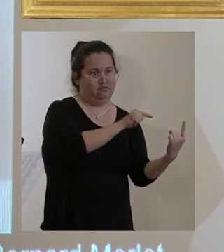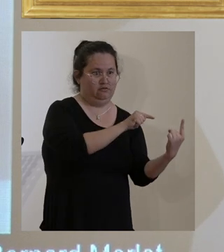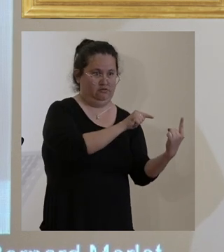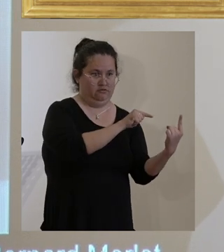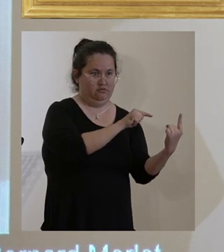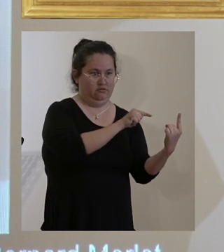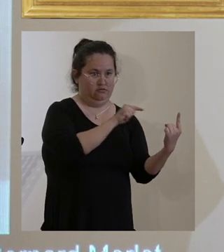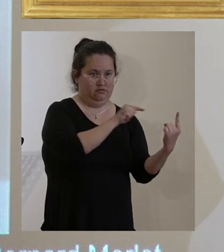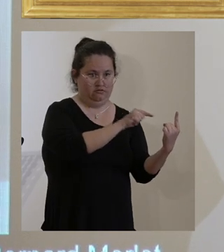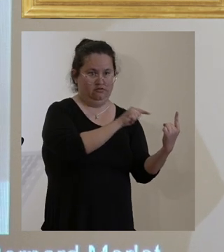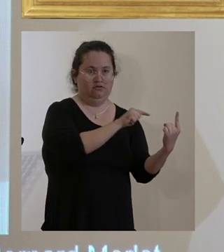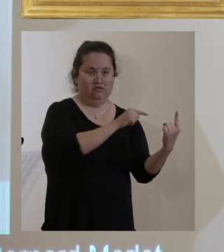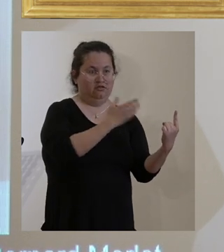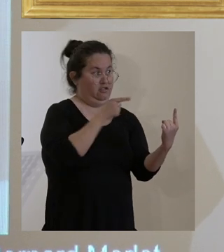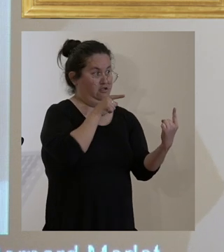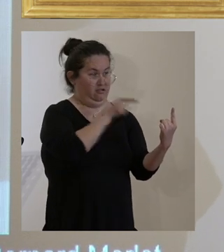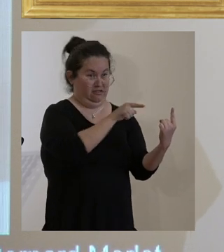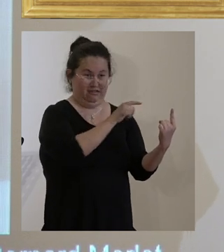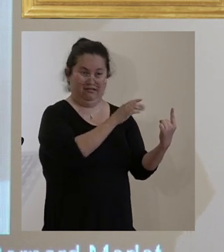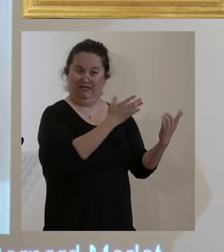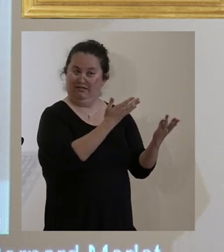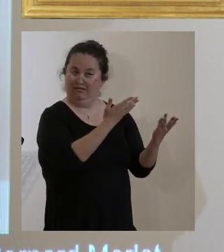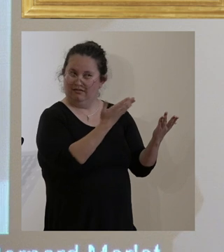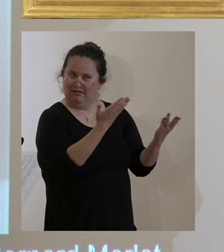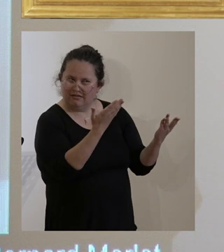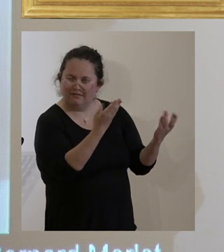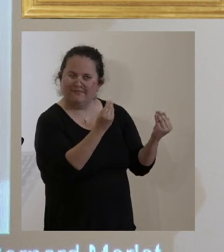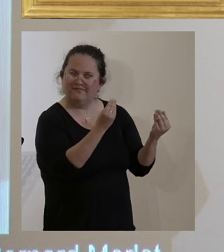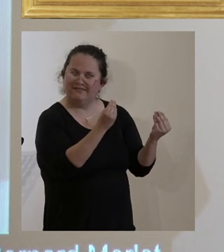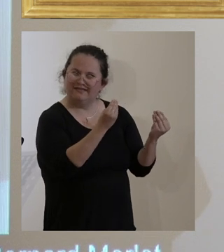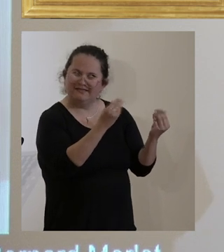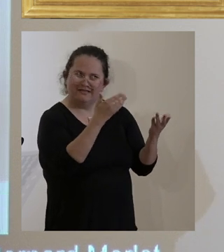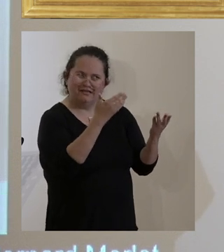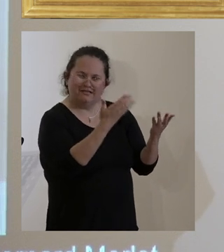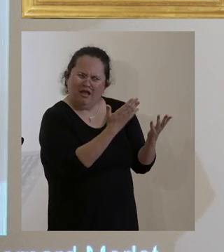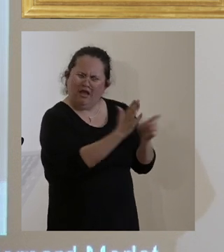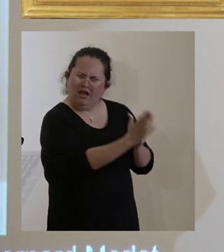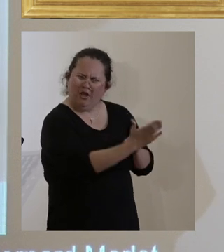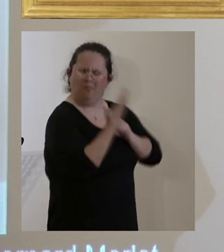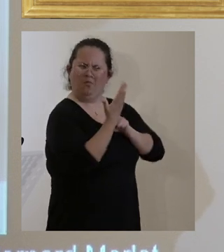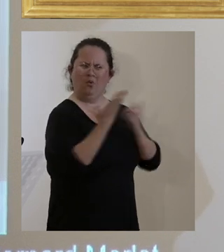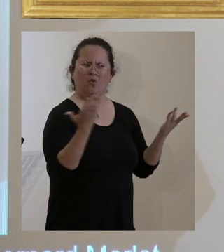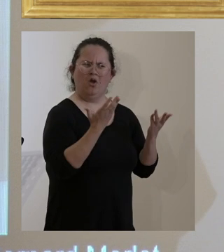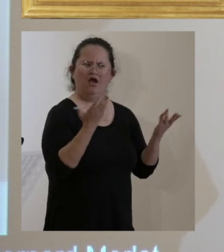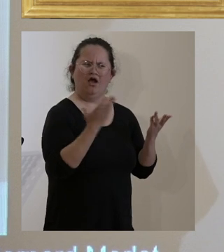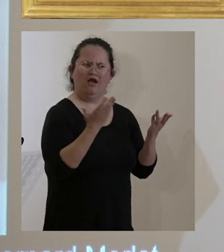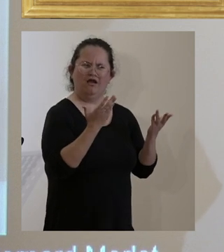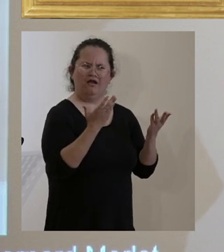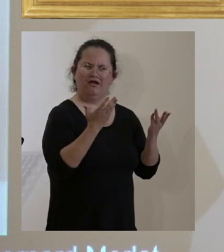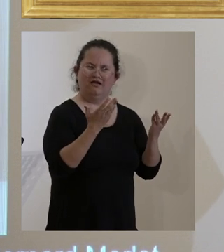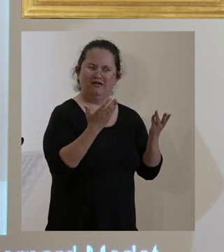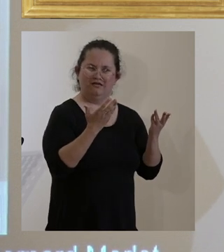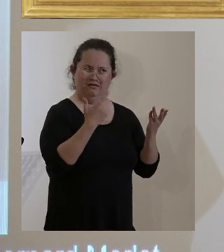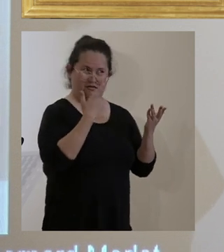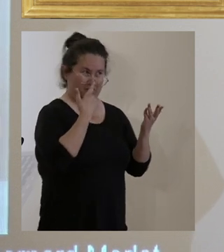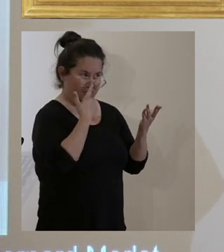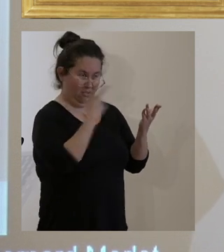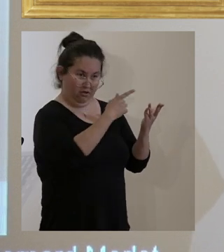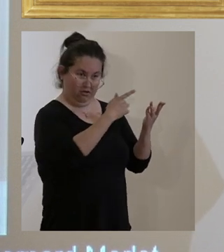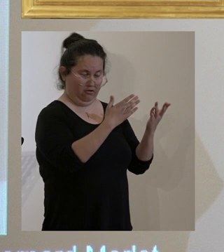ce métissage, et c'est quelque chose de plus difficile à dire, mais elle représente, du fait de son statut, la